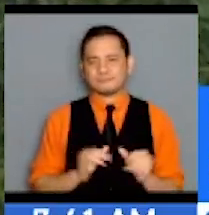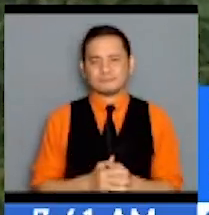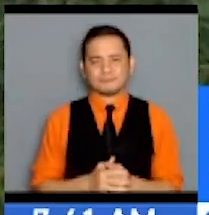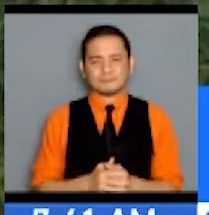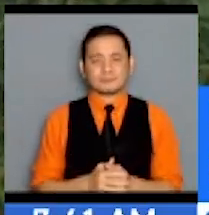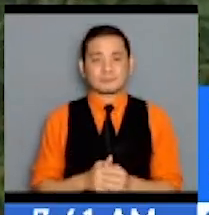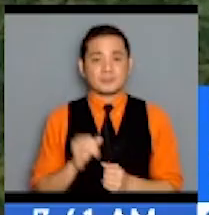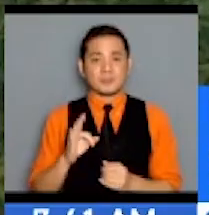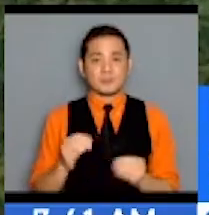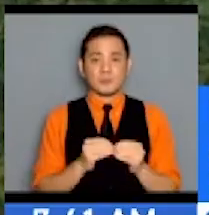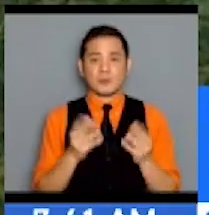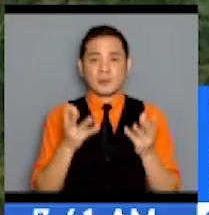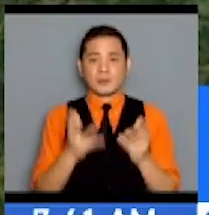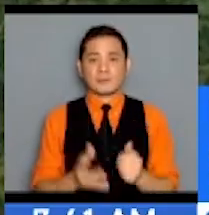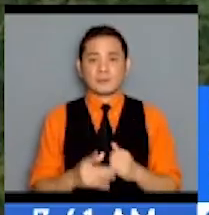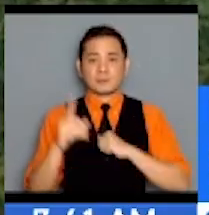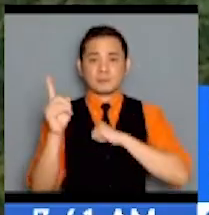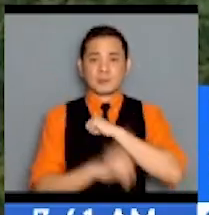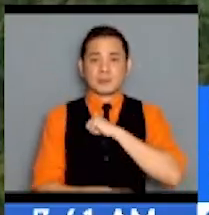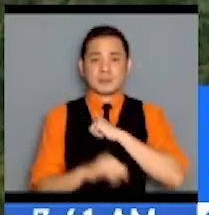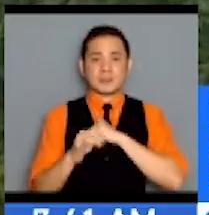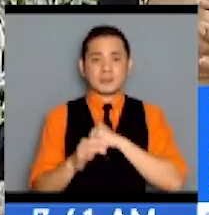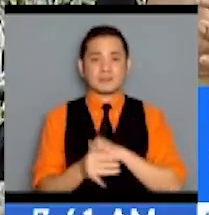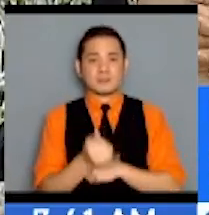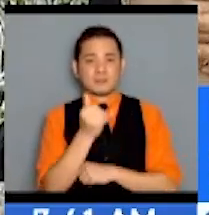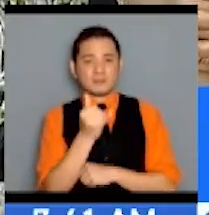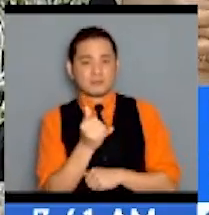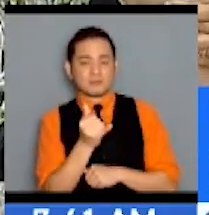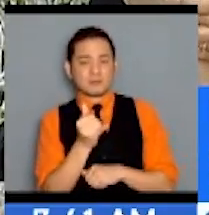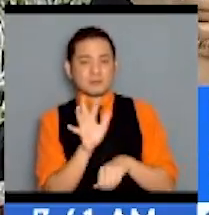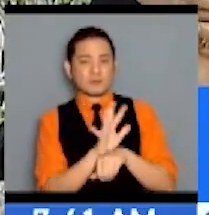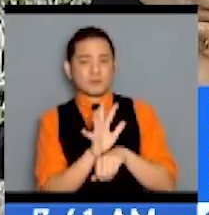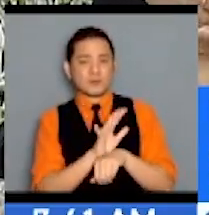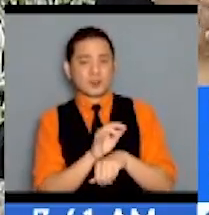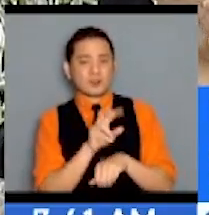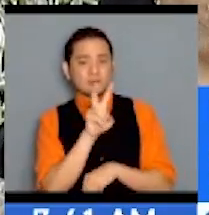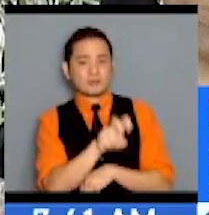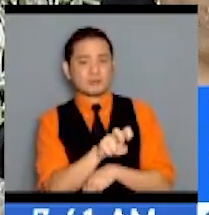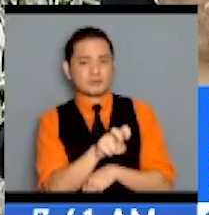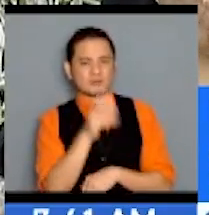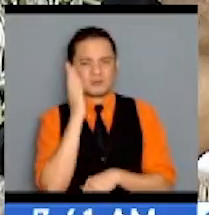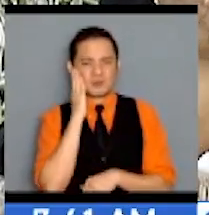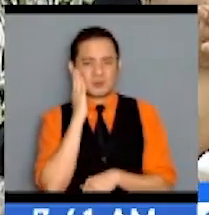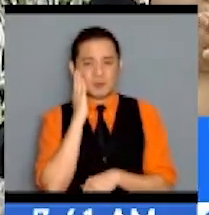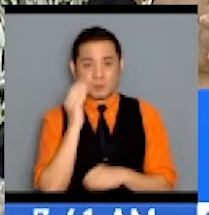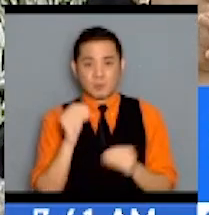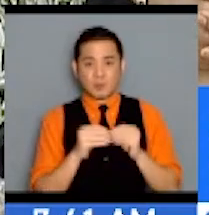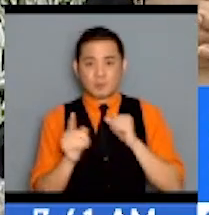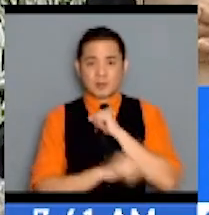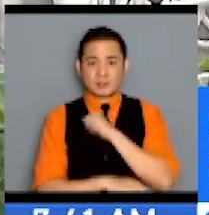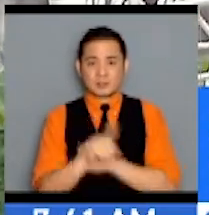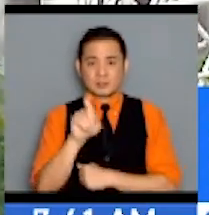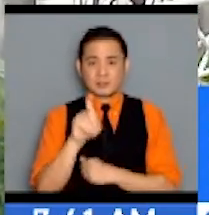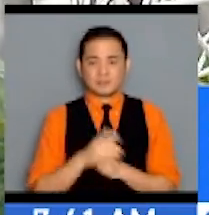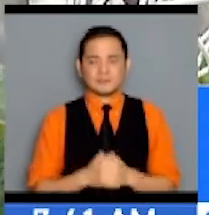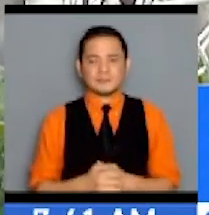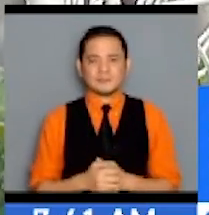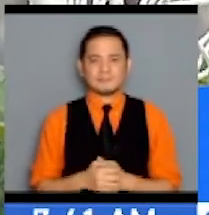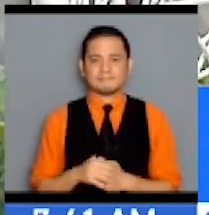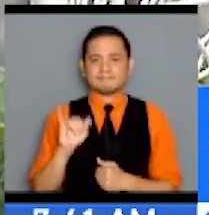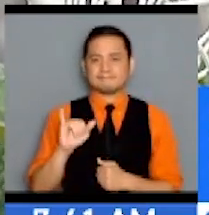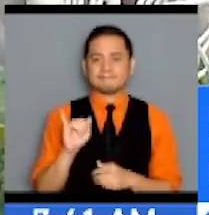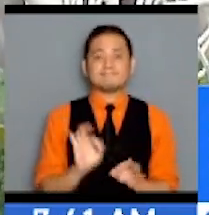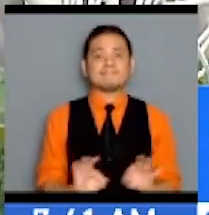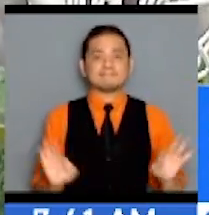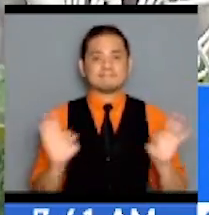ng video sa akto ang mismong pangangaliwa? Yung kumbaga, caught in the act. Yeah, of course naman, importante at mabigat na ebidensya ang